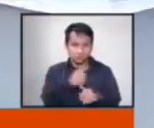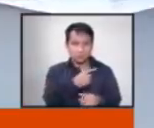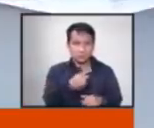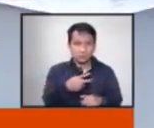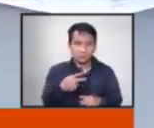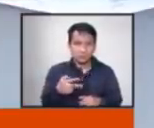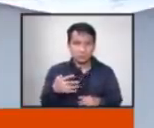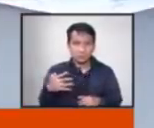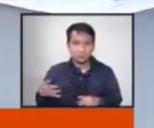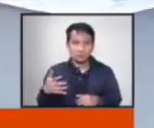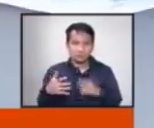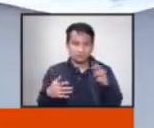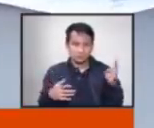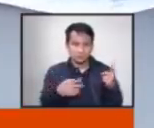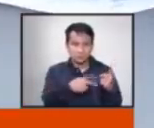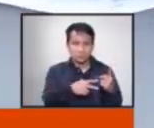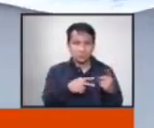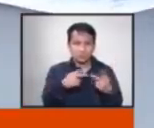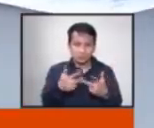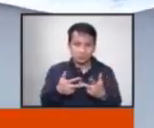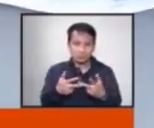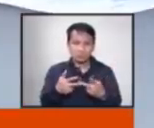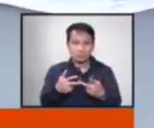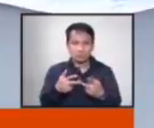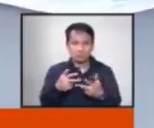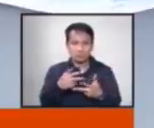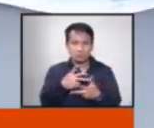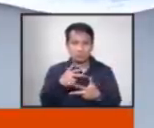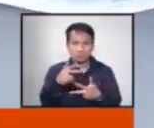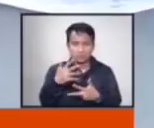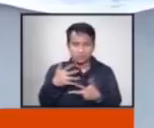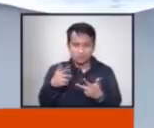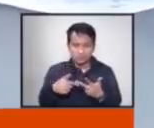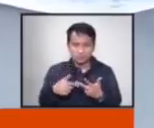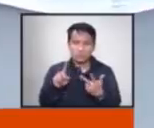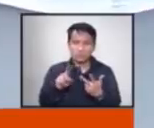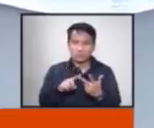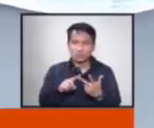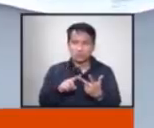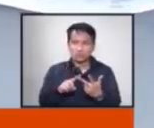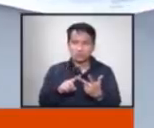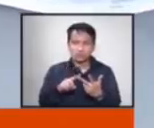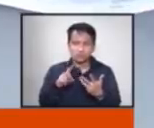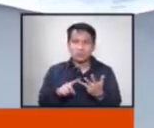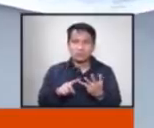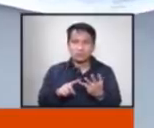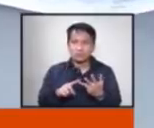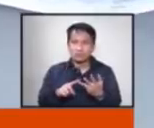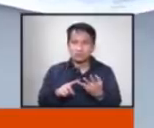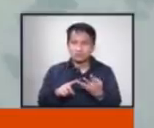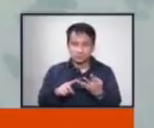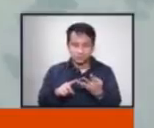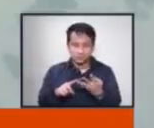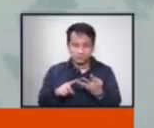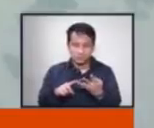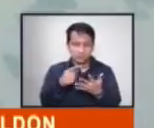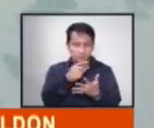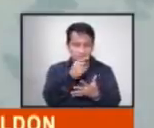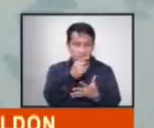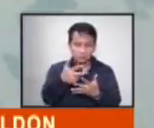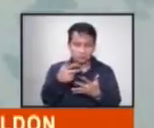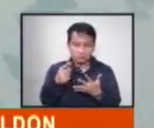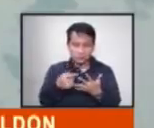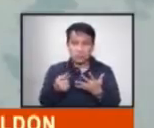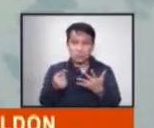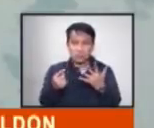meron? Meron po, 2. 2, tapos sa'yo? 3. 3, 5. Sa pangatlo? 1. 6. Pang-4. 1.